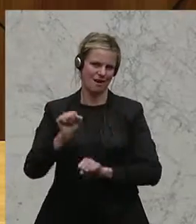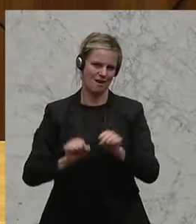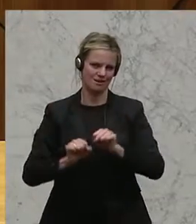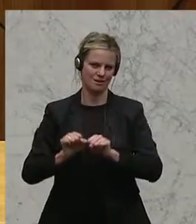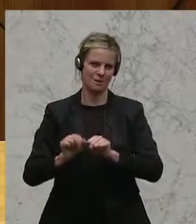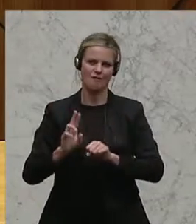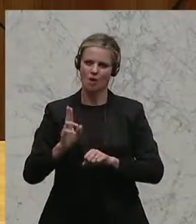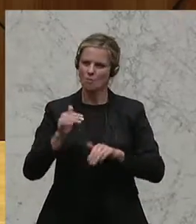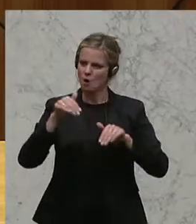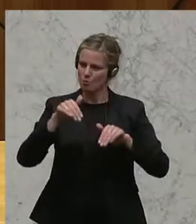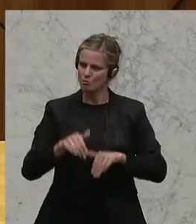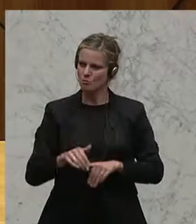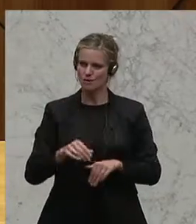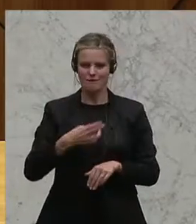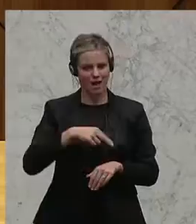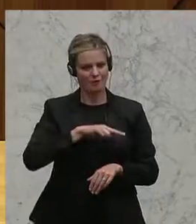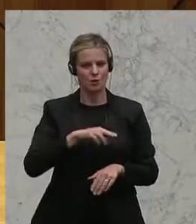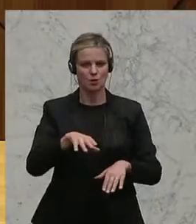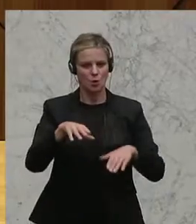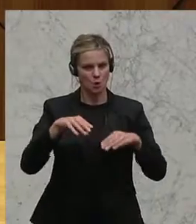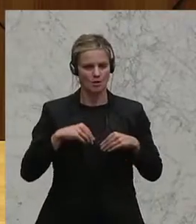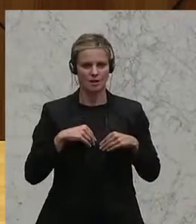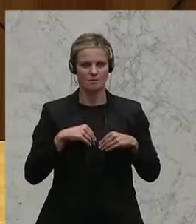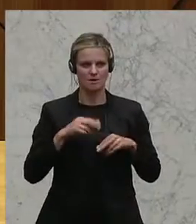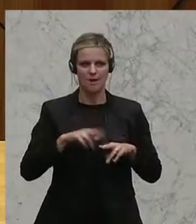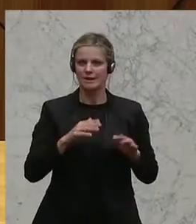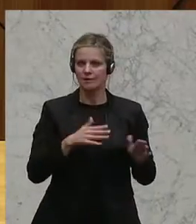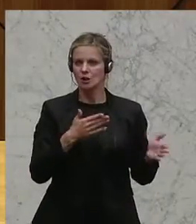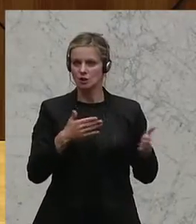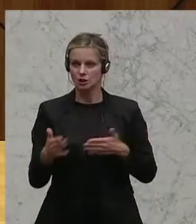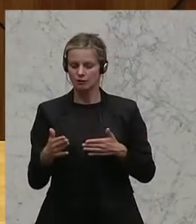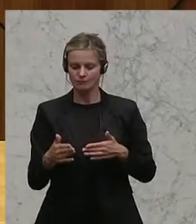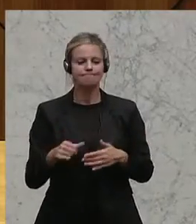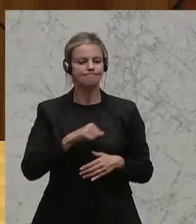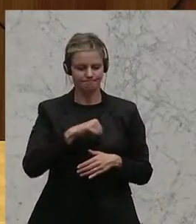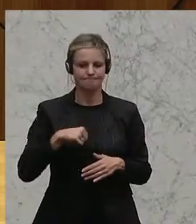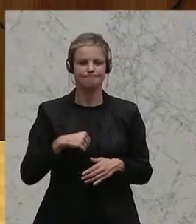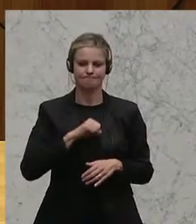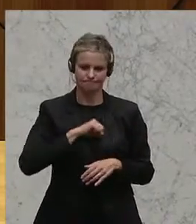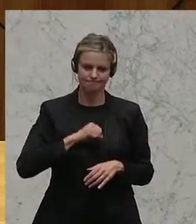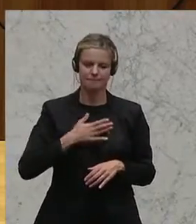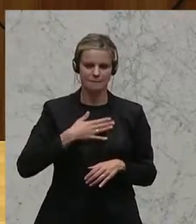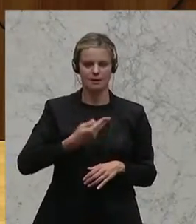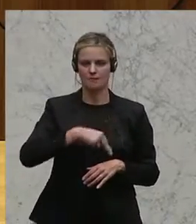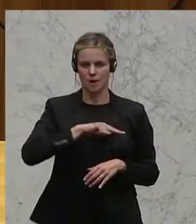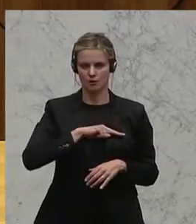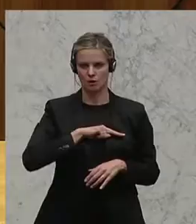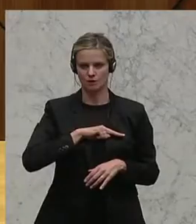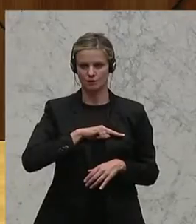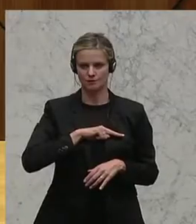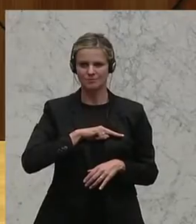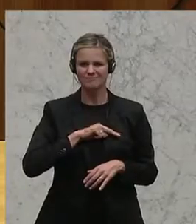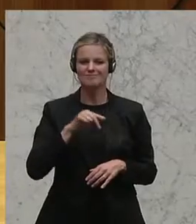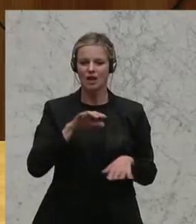das gerade steht, was er tut, was er entscheidet und wo er hingeht. Und diese Verantwortungsübertragung halte ich als einen